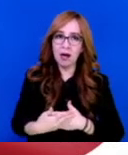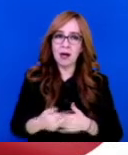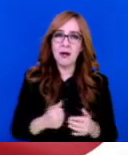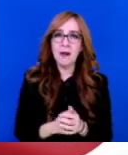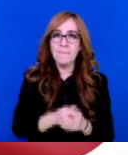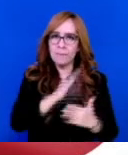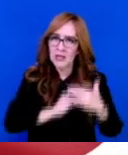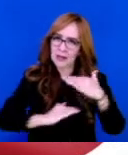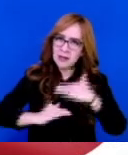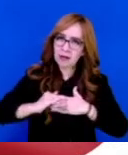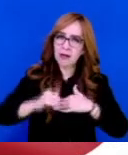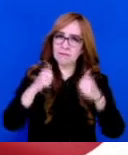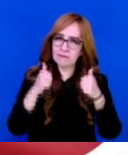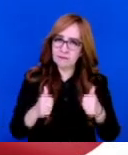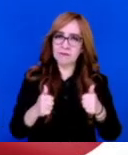mengintensifkan